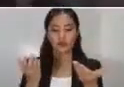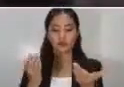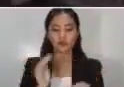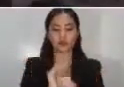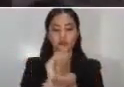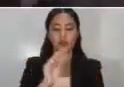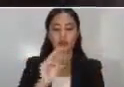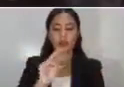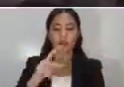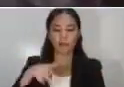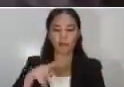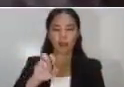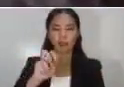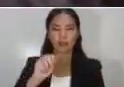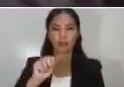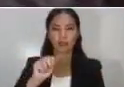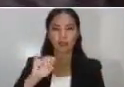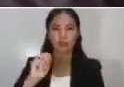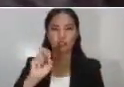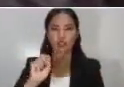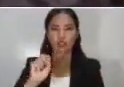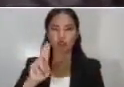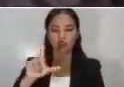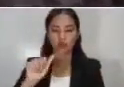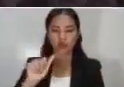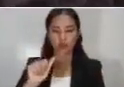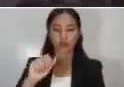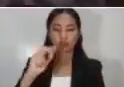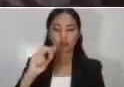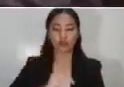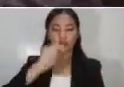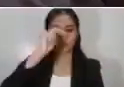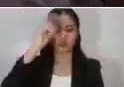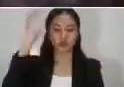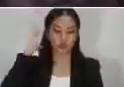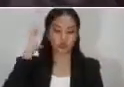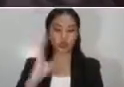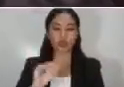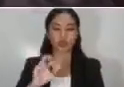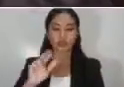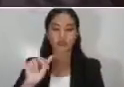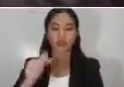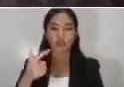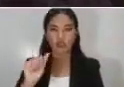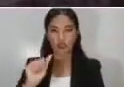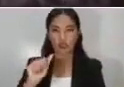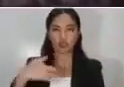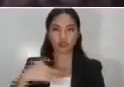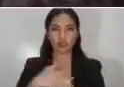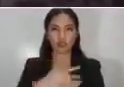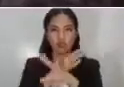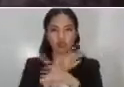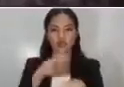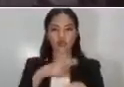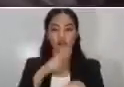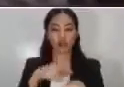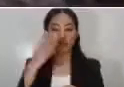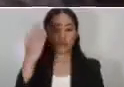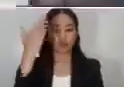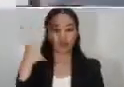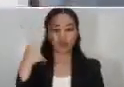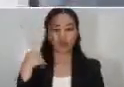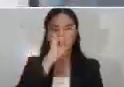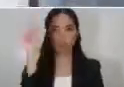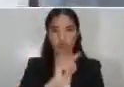Mga ka-RSP, ang heat index kapag umabot na to sa nasa pagitan ng 32 at 41 degrees Celsius ay maaaring makaramdam na ang ating katawan ng heat cramps